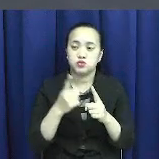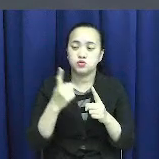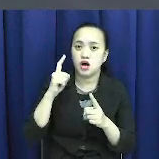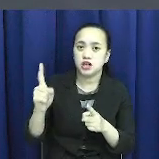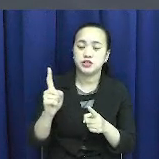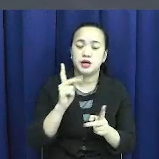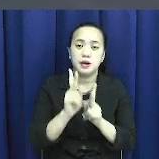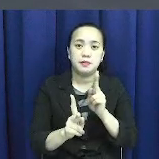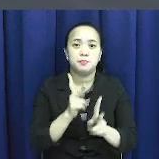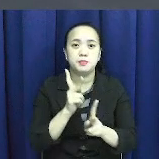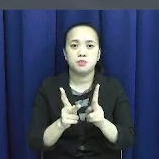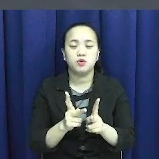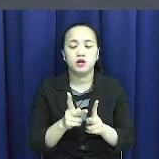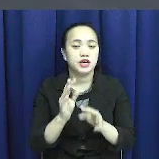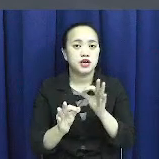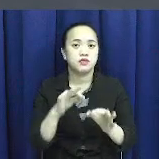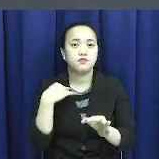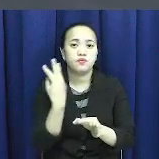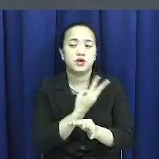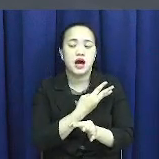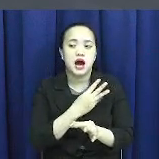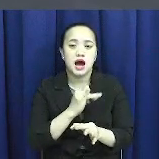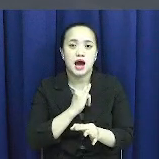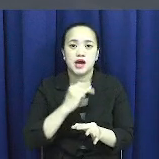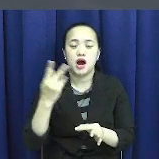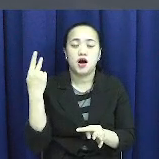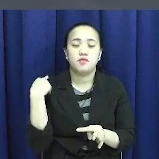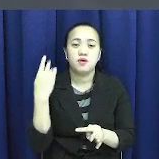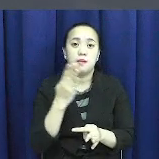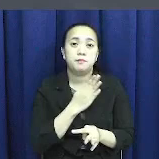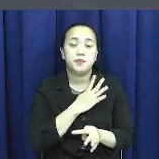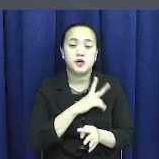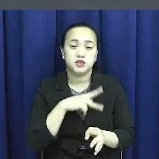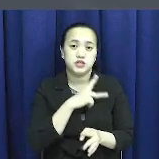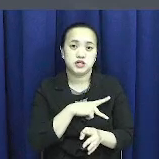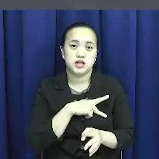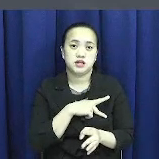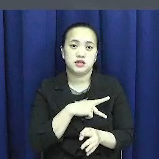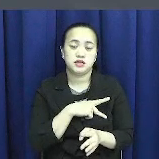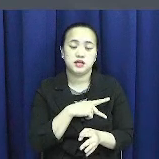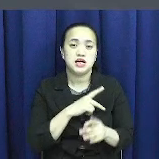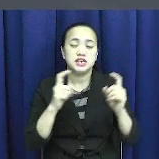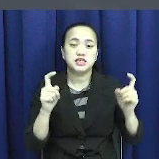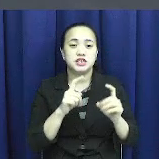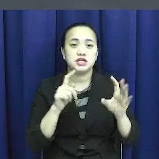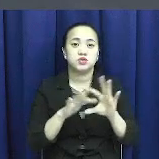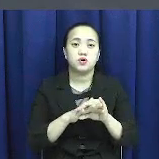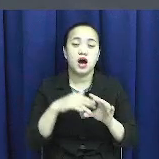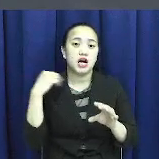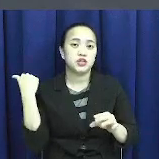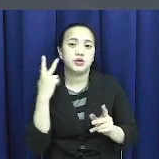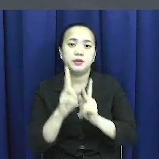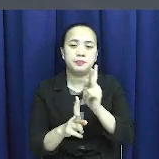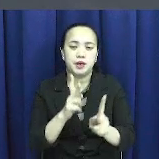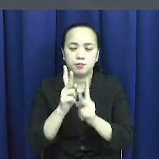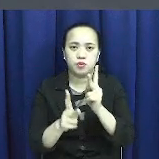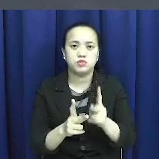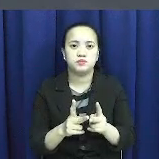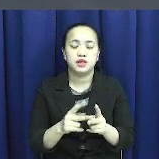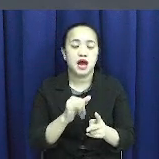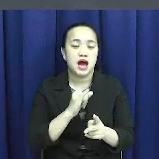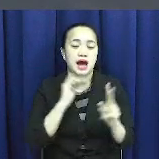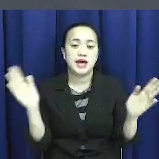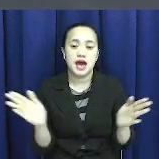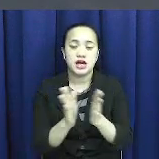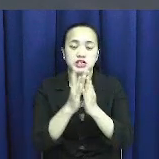kung personal po ako na nagkasala kay Sir Christian. Hihingi ako ng sorry, hihingi ako ng tawad. Of course, hihingi